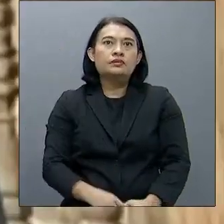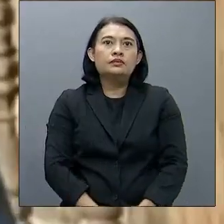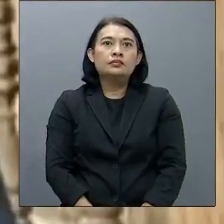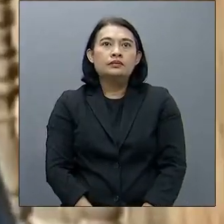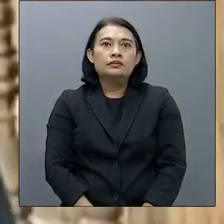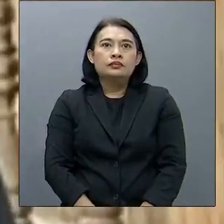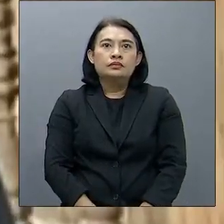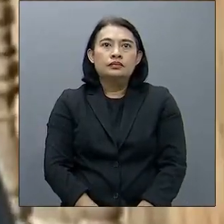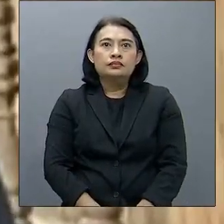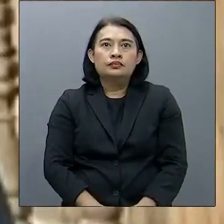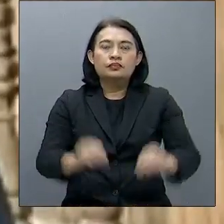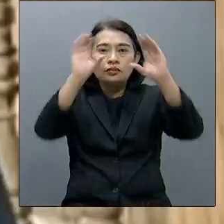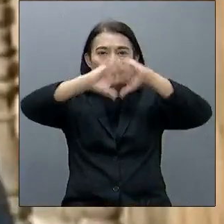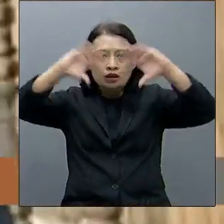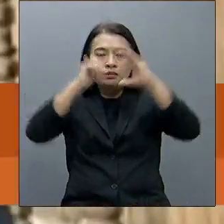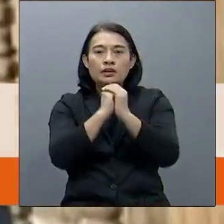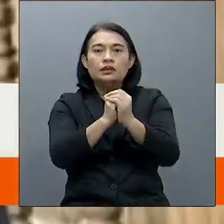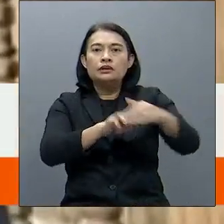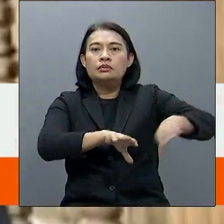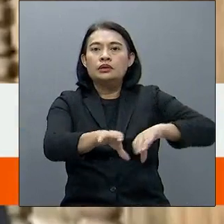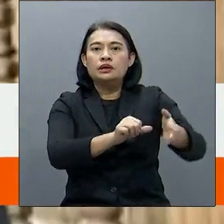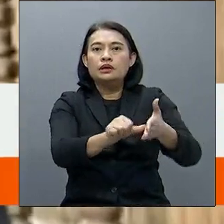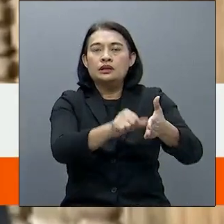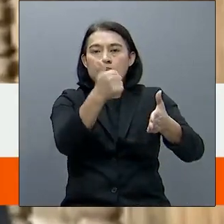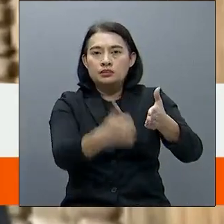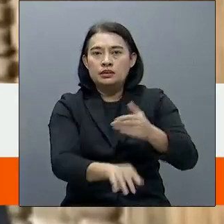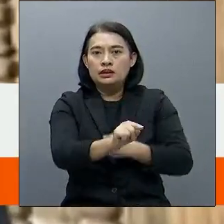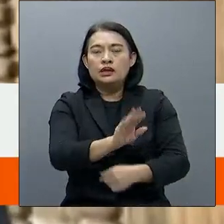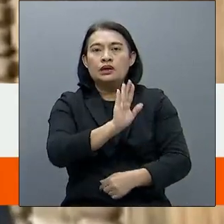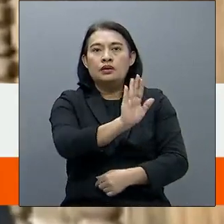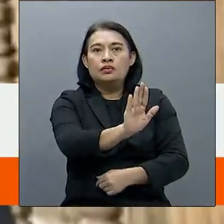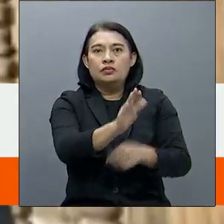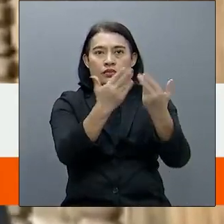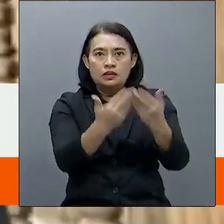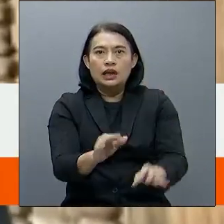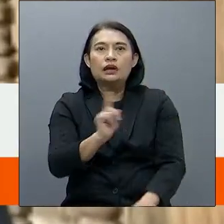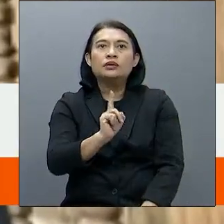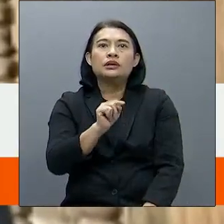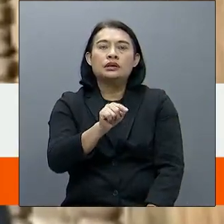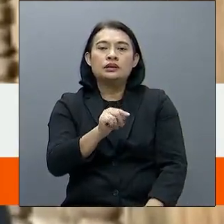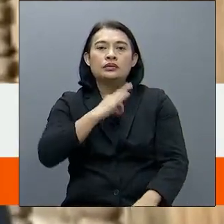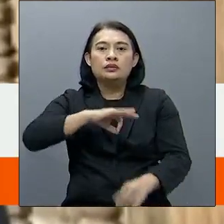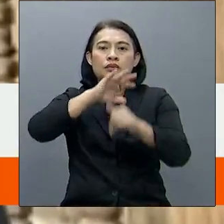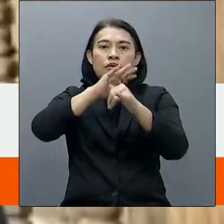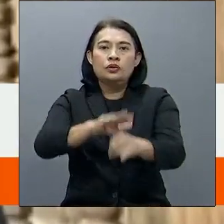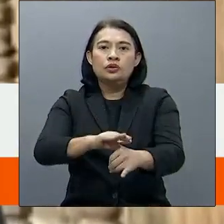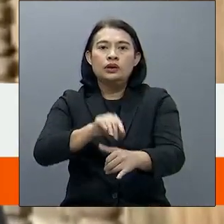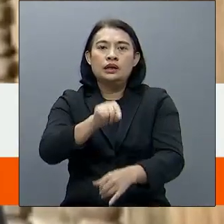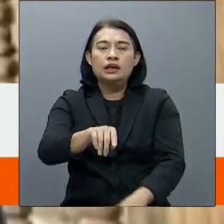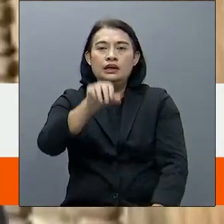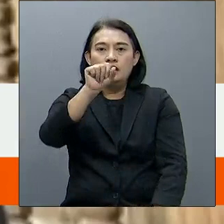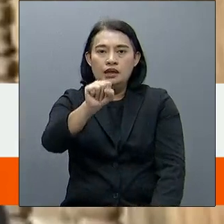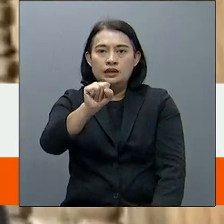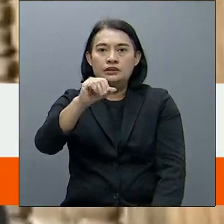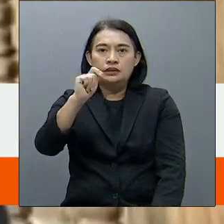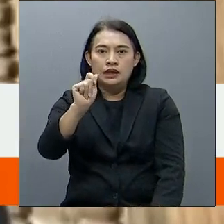และรัฐบาลจีนไม่สามารถลงมาจัดการพื้นที่BTSได้โดยตรงใช่ไหมครับก็เลยต้องใช้การกดดันผ่าน s a cนะครับก็คือ